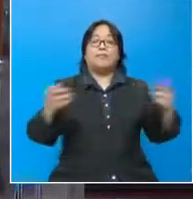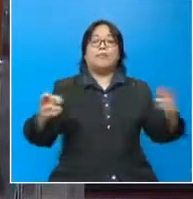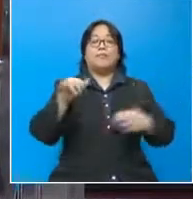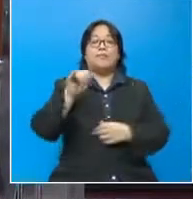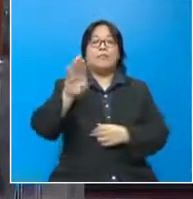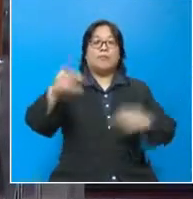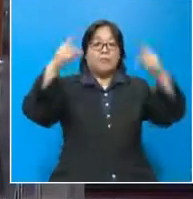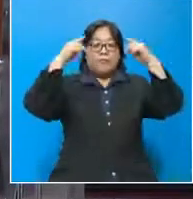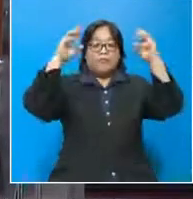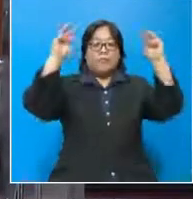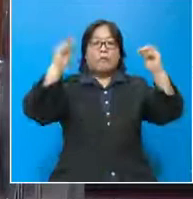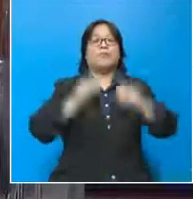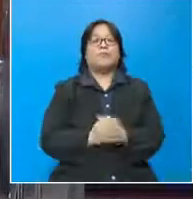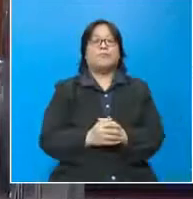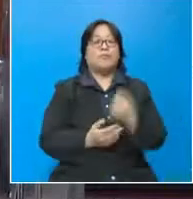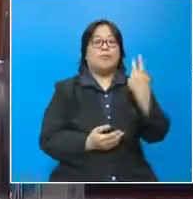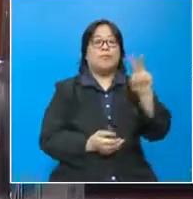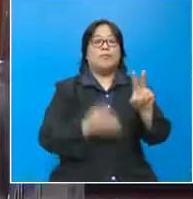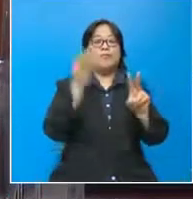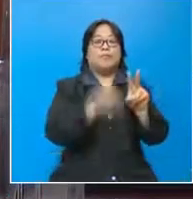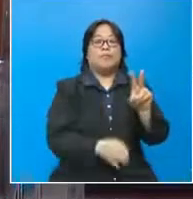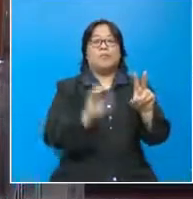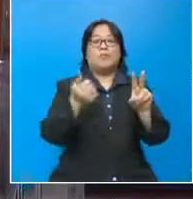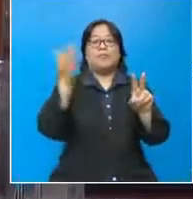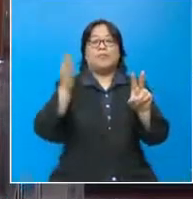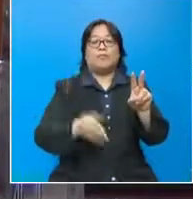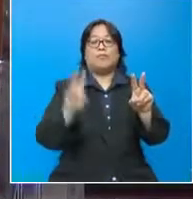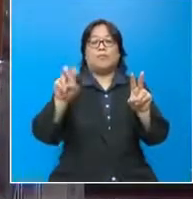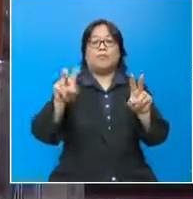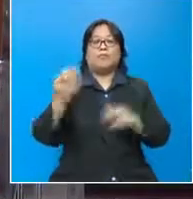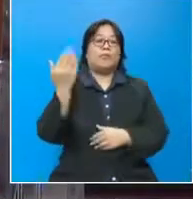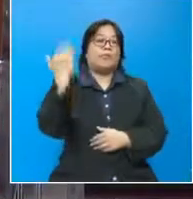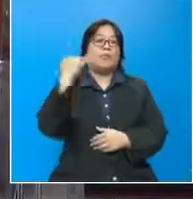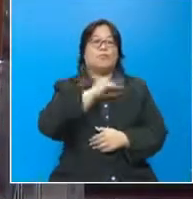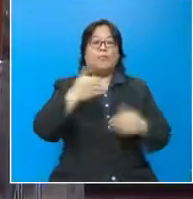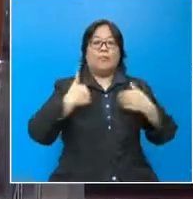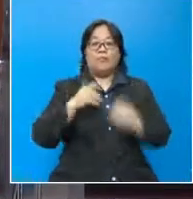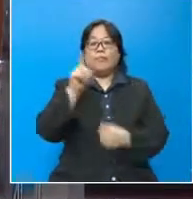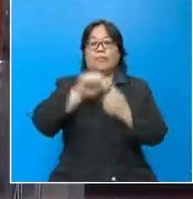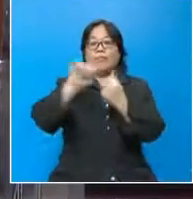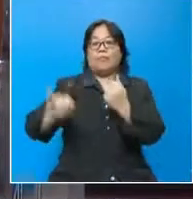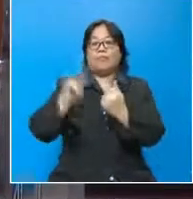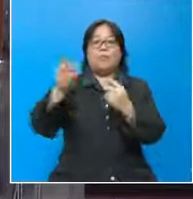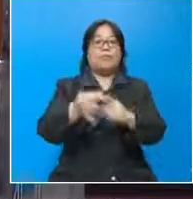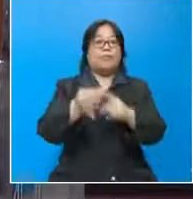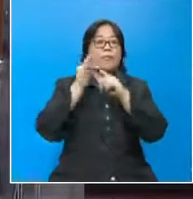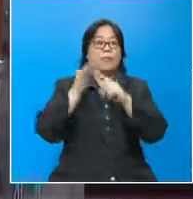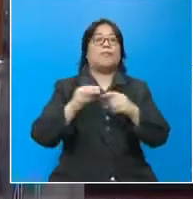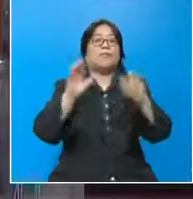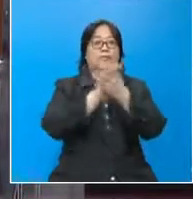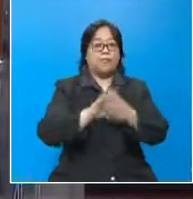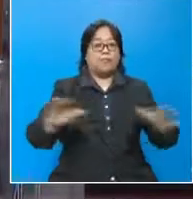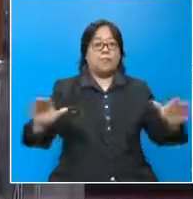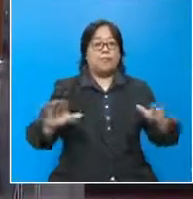yang amat Bomat perdana menteri pada 12 hari bulan Oktober yang lepas dan ada sebuah jawatankuasa khusus tentang